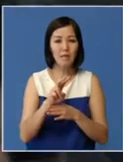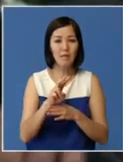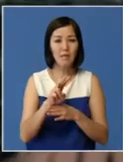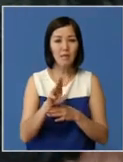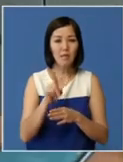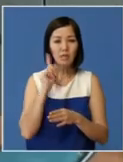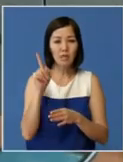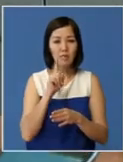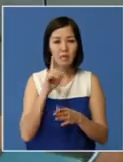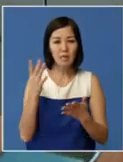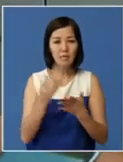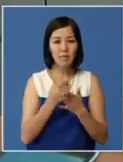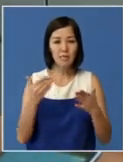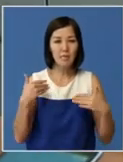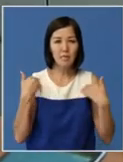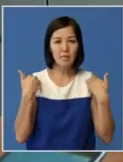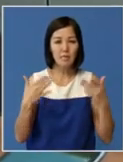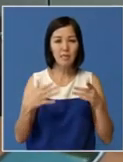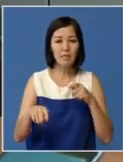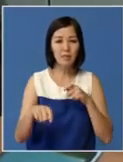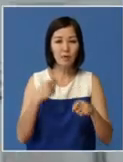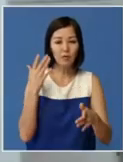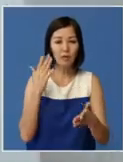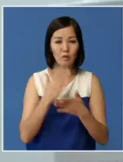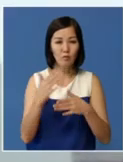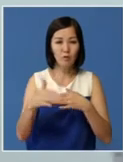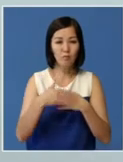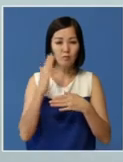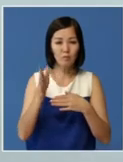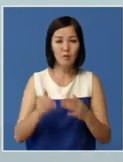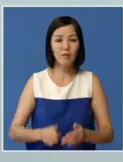тестілеу ережесін бұзған талапкерге қандай шара қолданылатынын айтты.